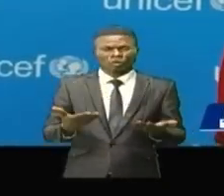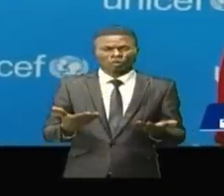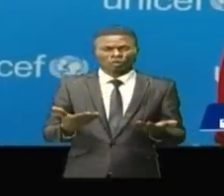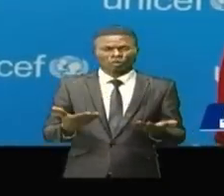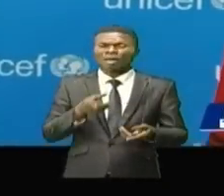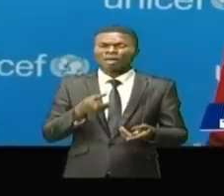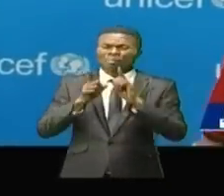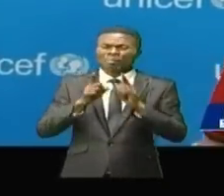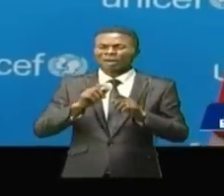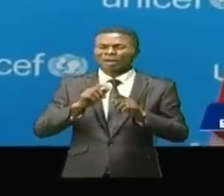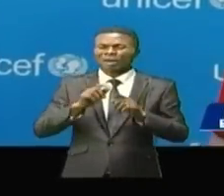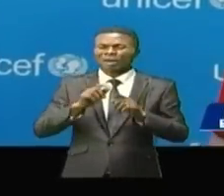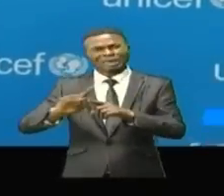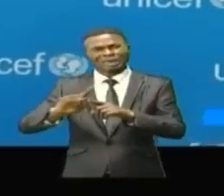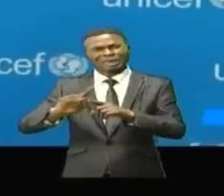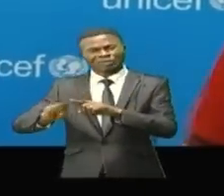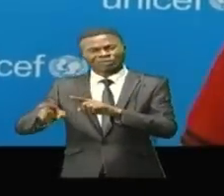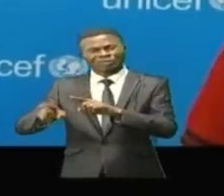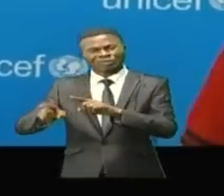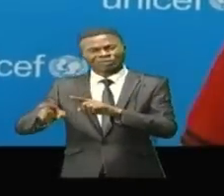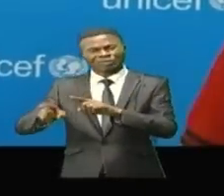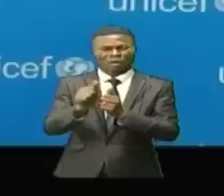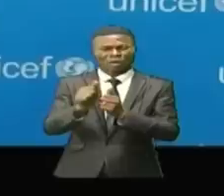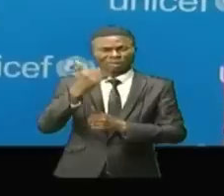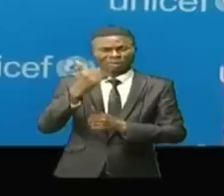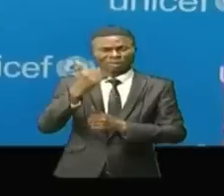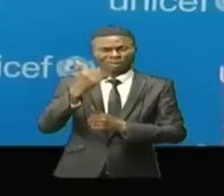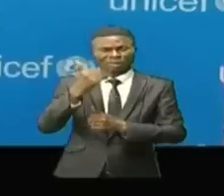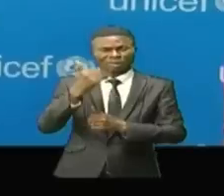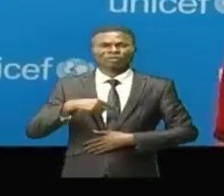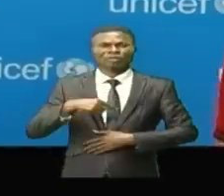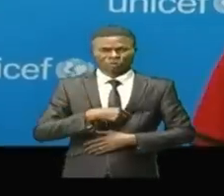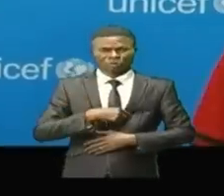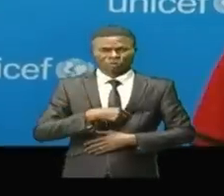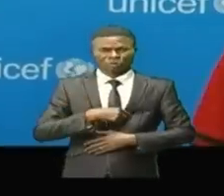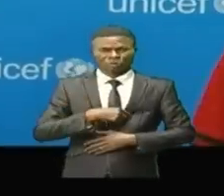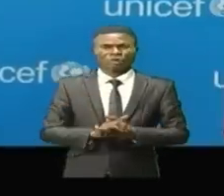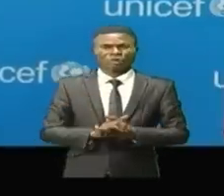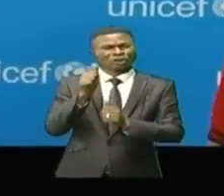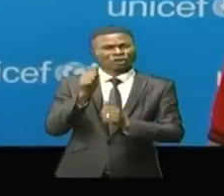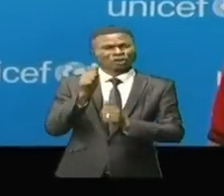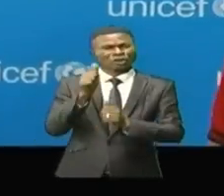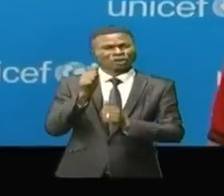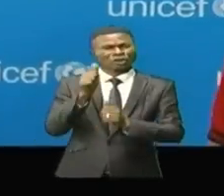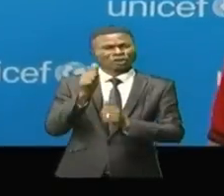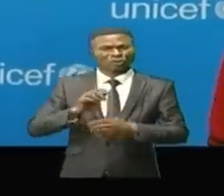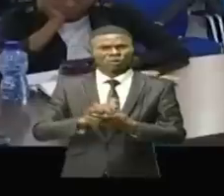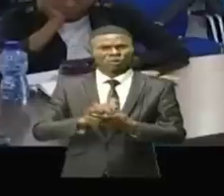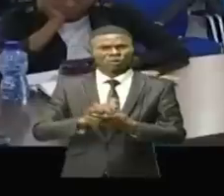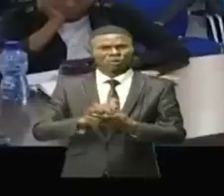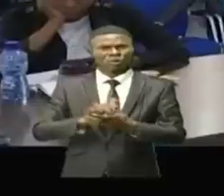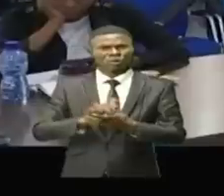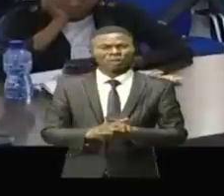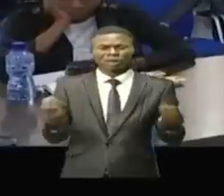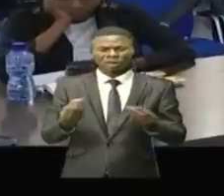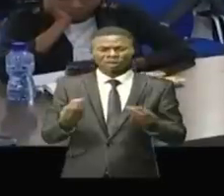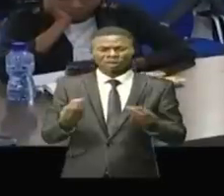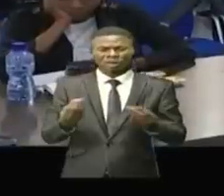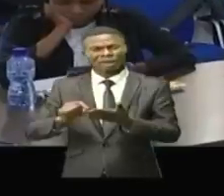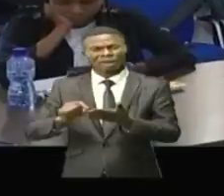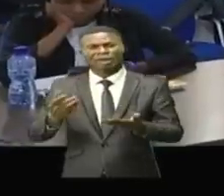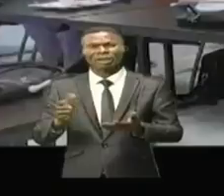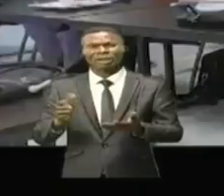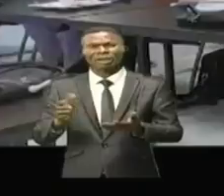une personne est enlevée, elle dit, mais comment est-ce que ça a été mon quotidien? Comment est-ce que j'ai accepté, mais qui sait